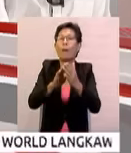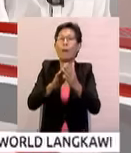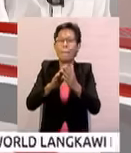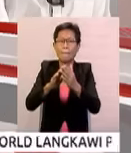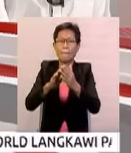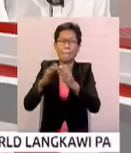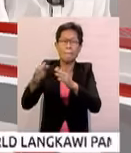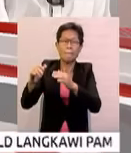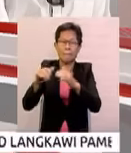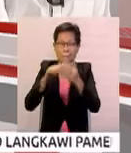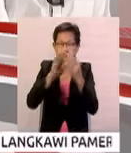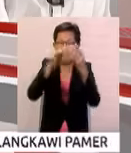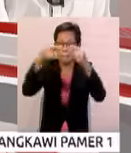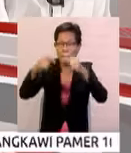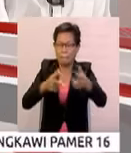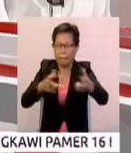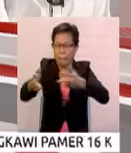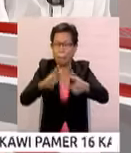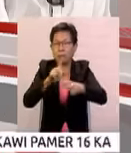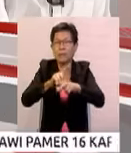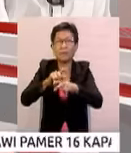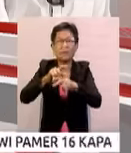bagi kempen 2019.